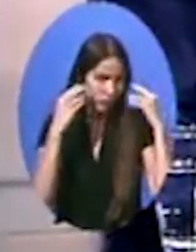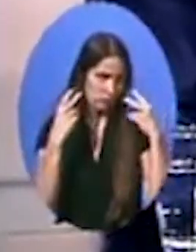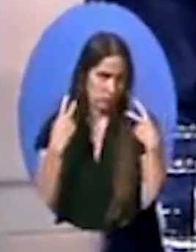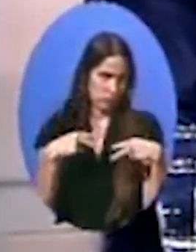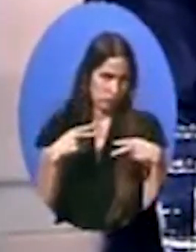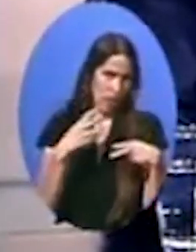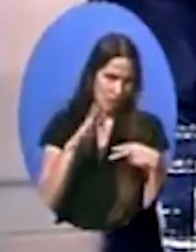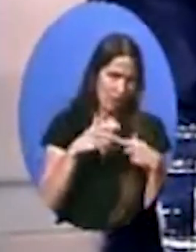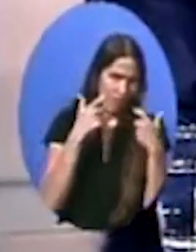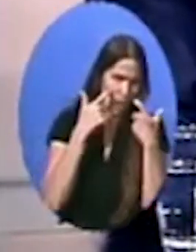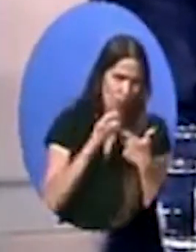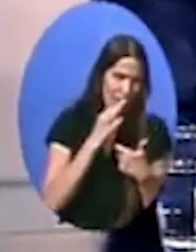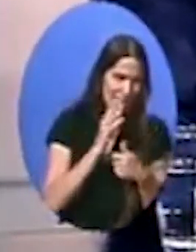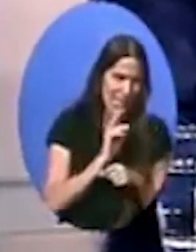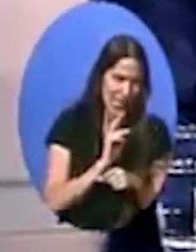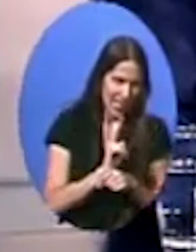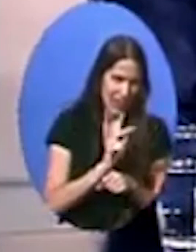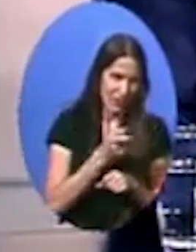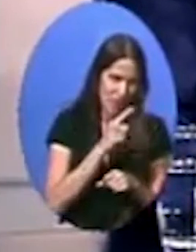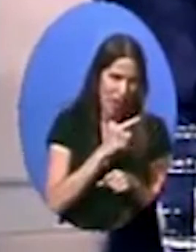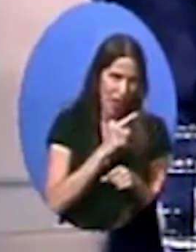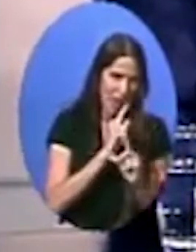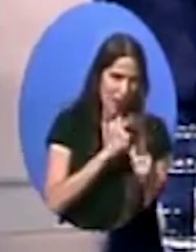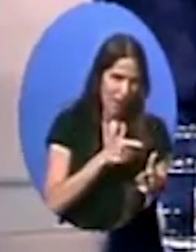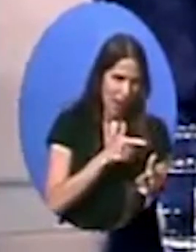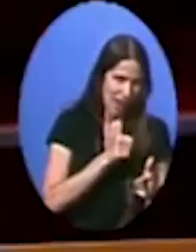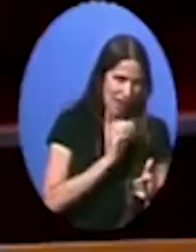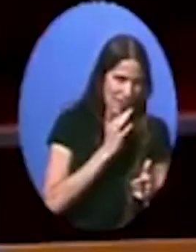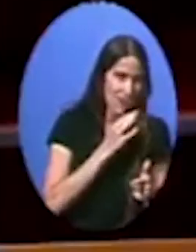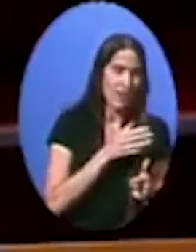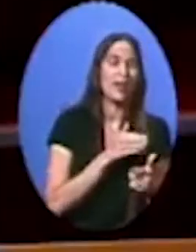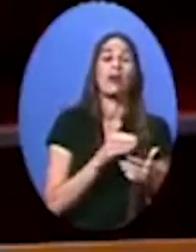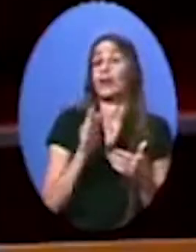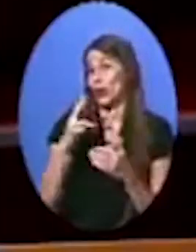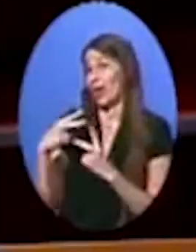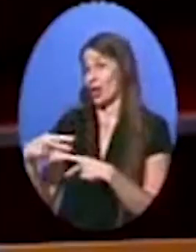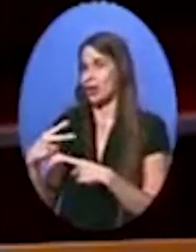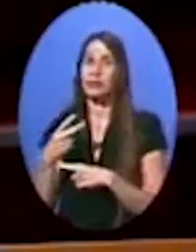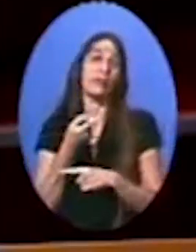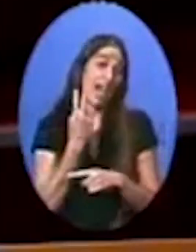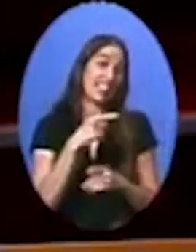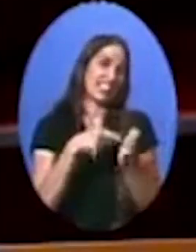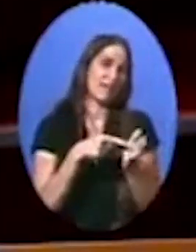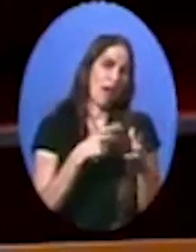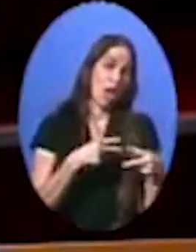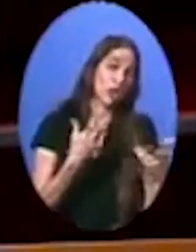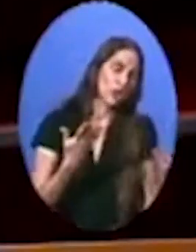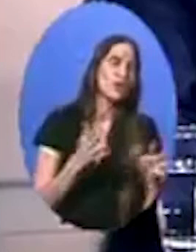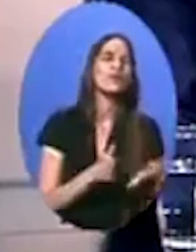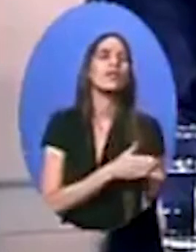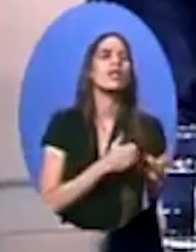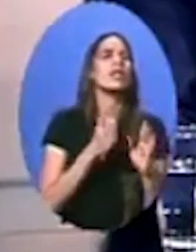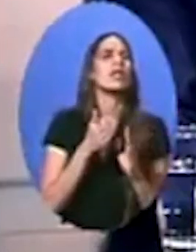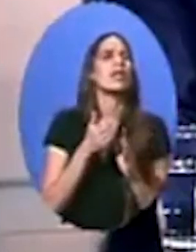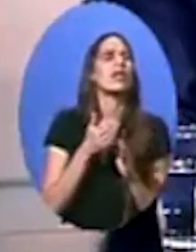מאנשי השומר הצעיר והפלמ"ח בגלל הקשר שלהם. הרבה יותר חשש. וגם צריך לומר, אולי באמת היה לו סיבה לחשוש. אבל אני שואל אותך, אבל אתה יודע מה